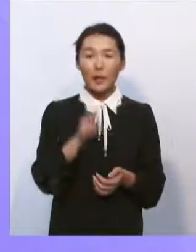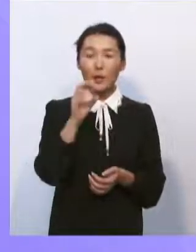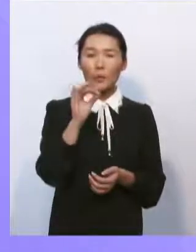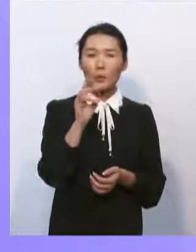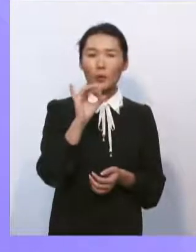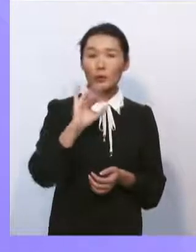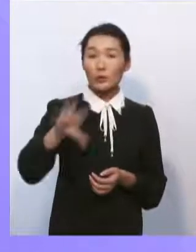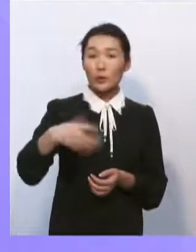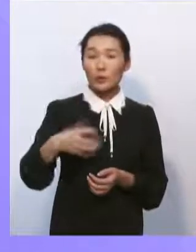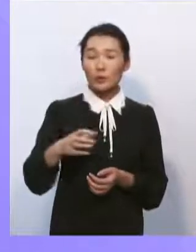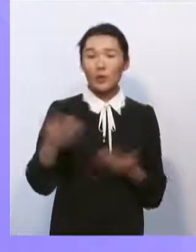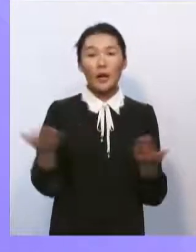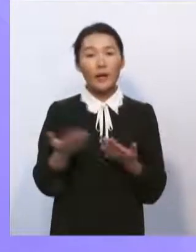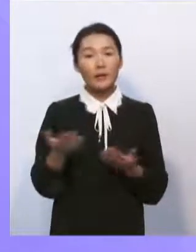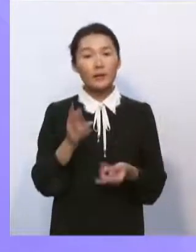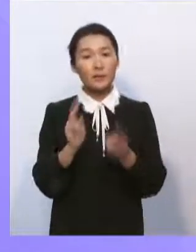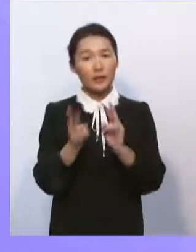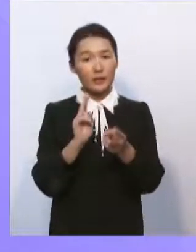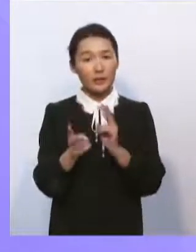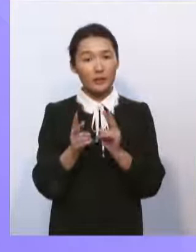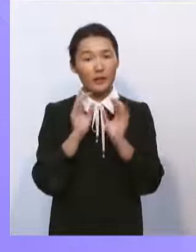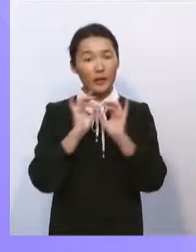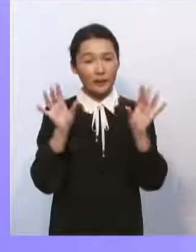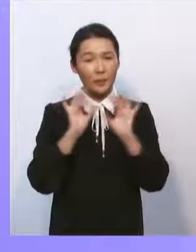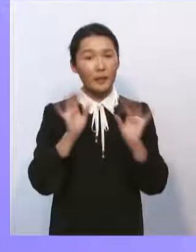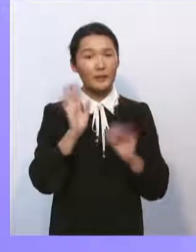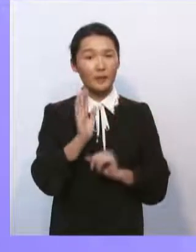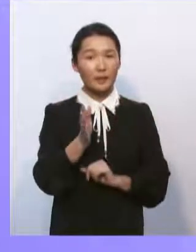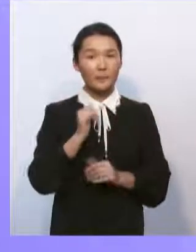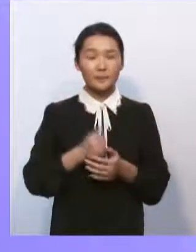Боорсоктун кантип жасаларын айтып бересиңер.